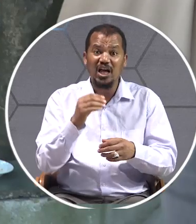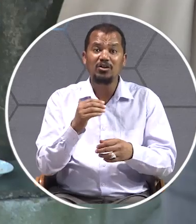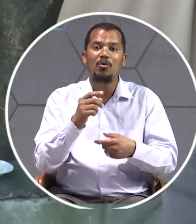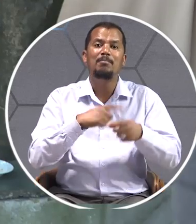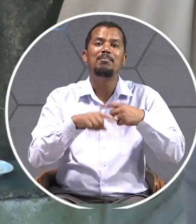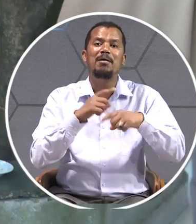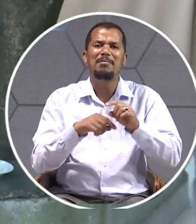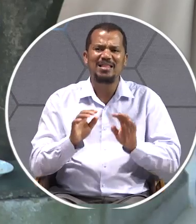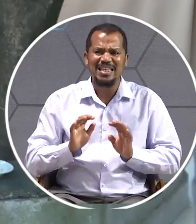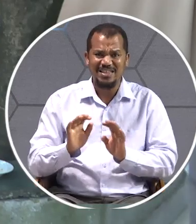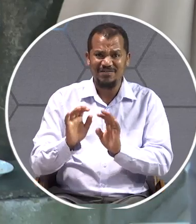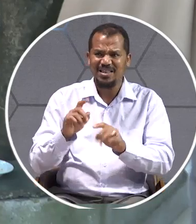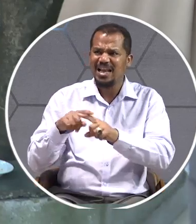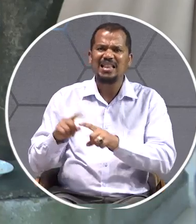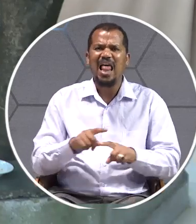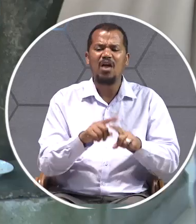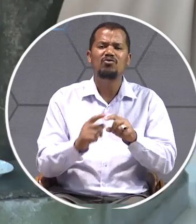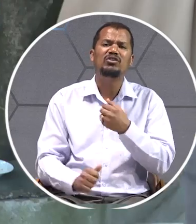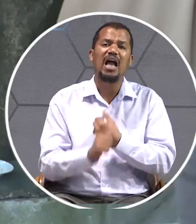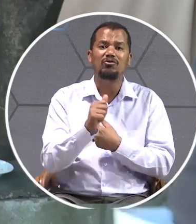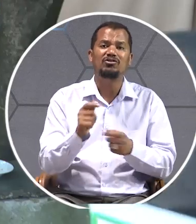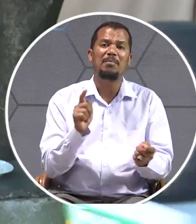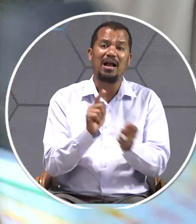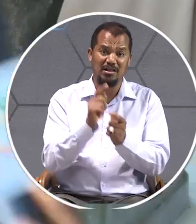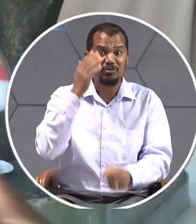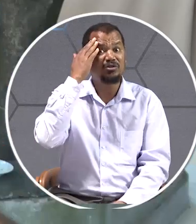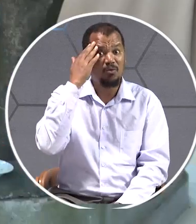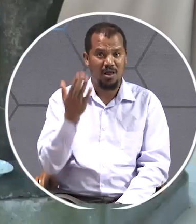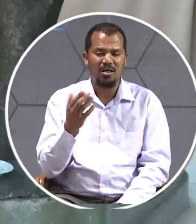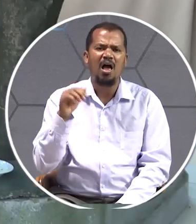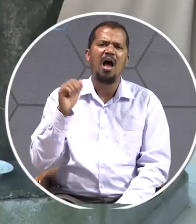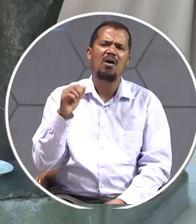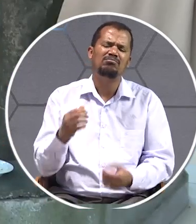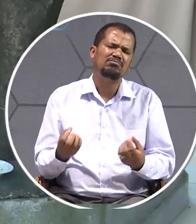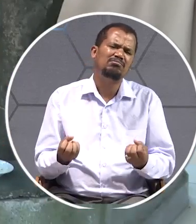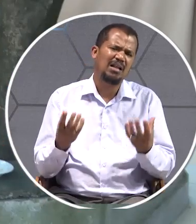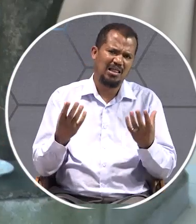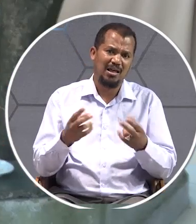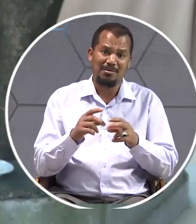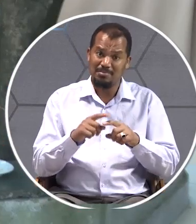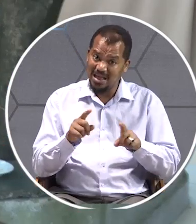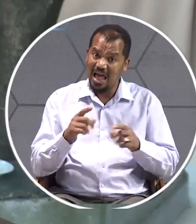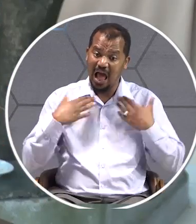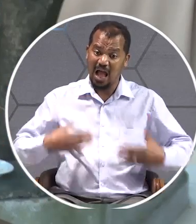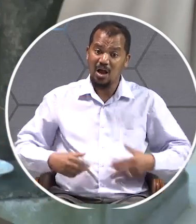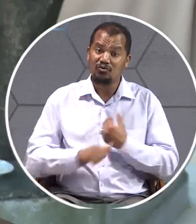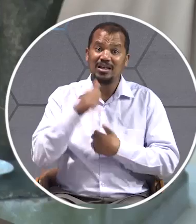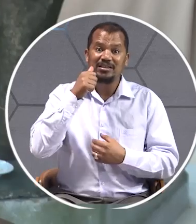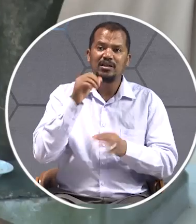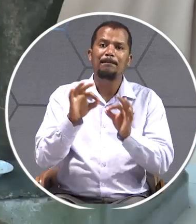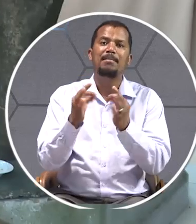ሰዎቻቸው በሚመጣ ግፊት ለተለያዩ ጥቃቶች እንደሚዳረጉ ይታወቃል። አው በርካታ በተለይ አካል ጉዳተኛ